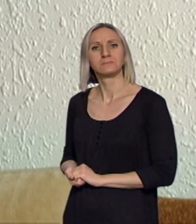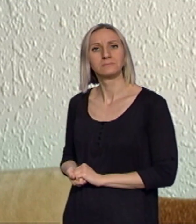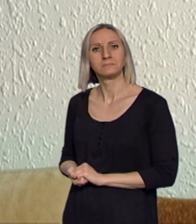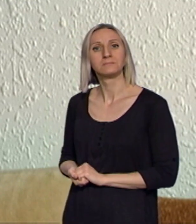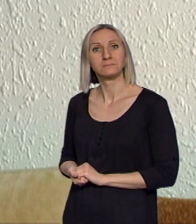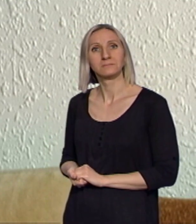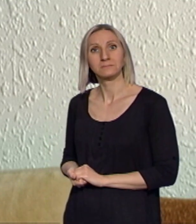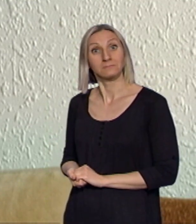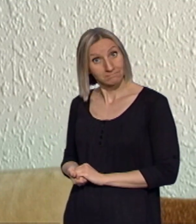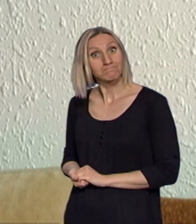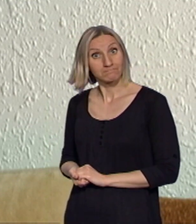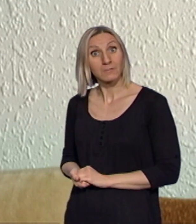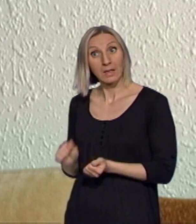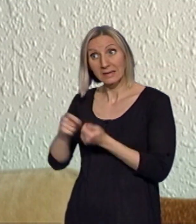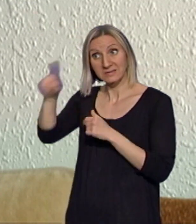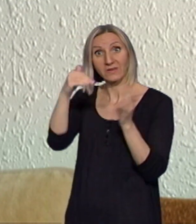da svi da budu kao ja